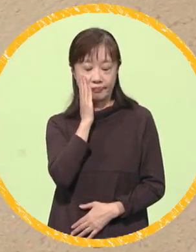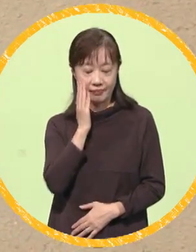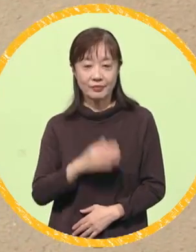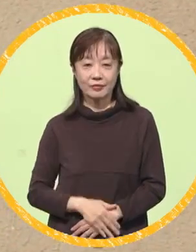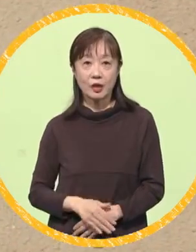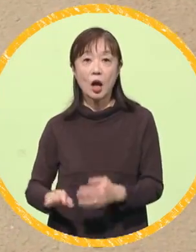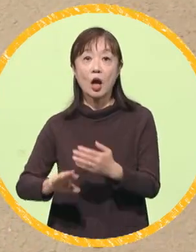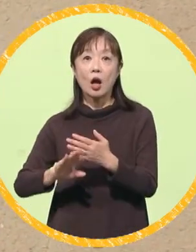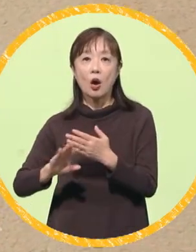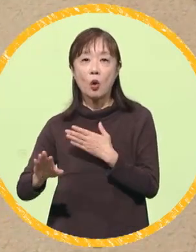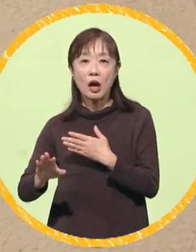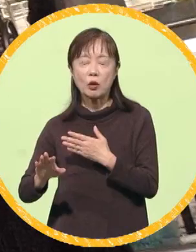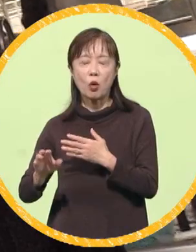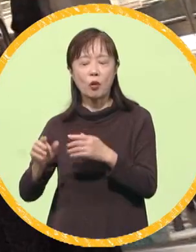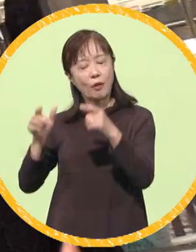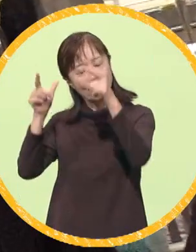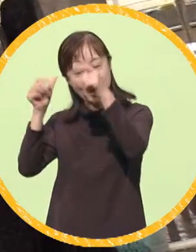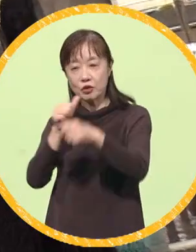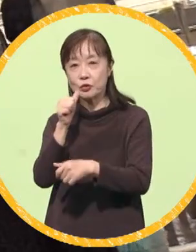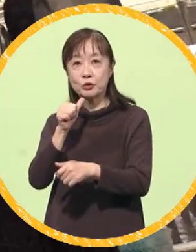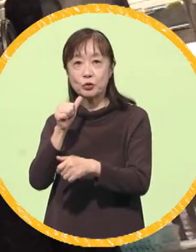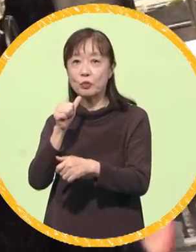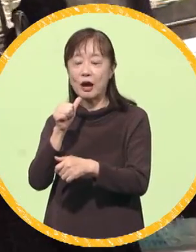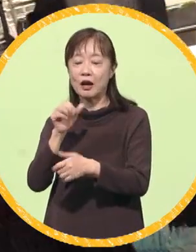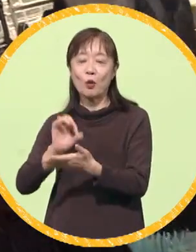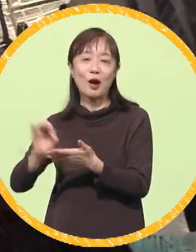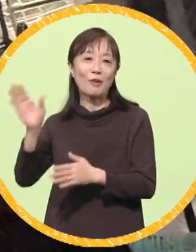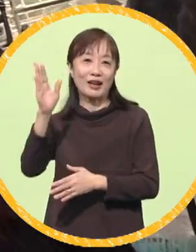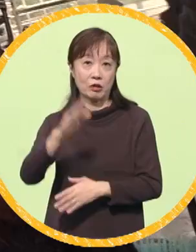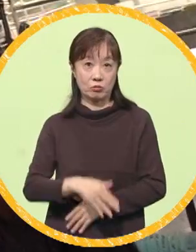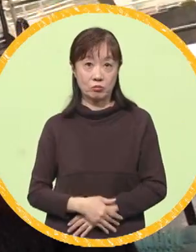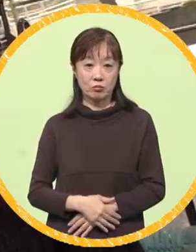ね。他では買わないです。 そうですね、ネットであと見て結